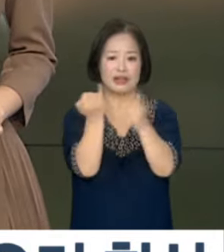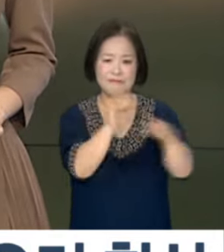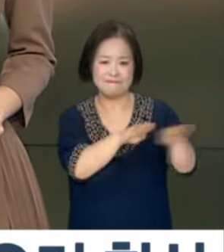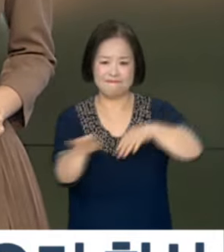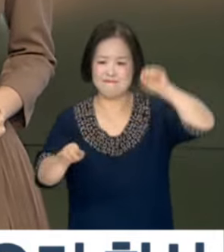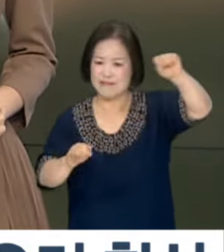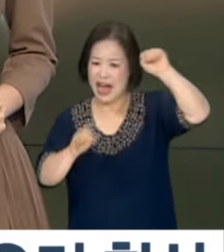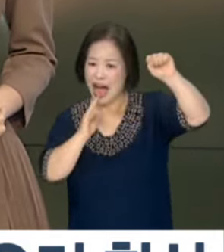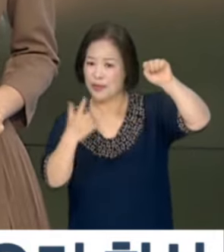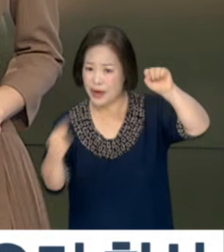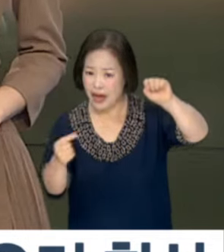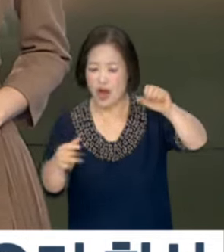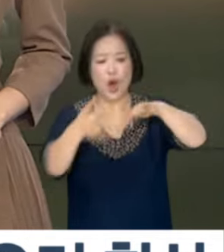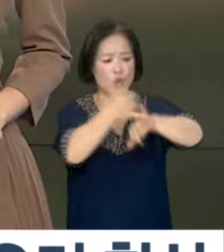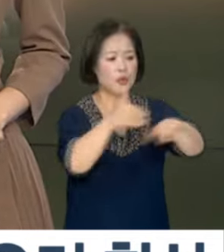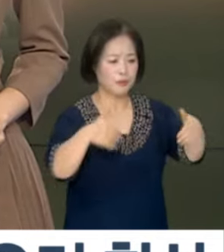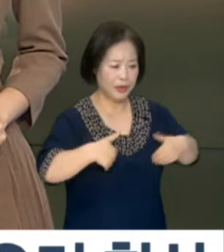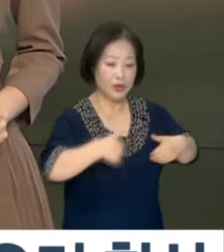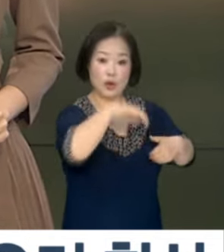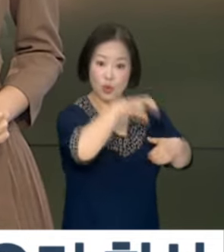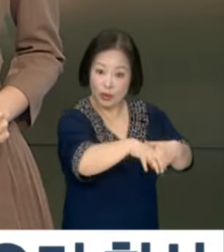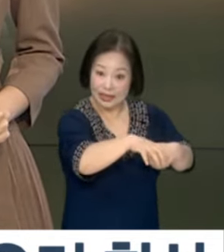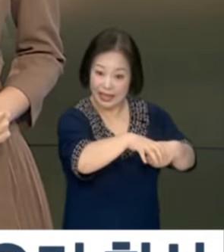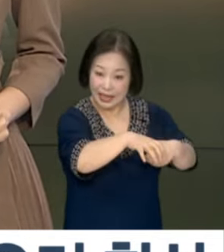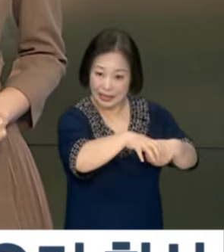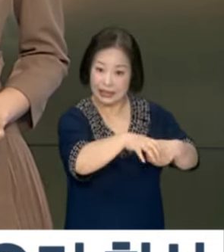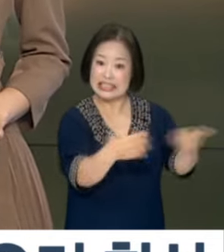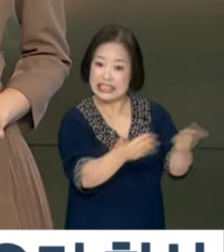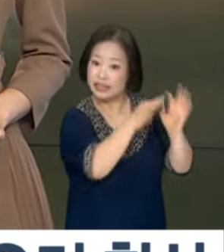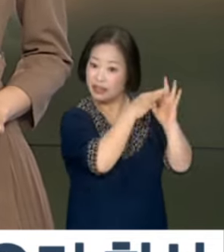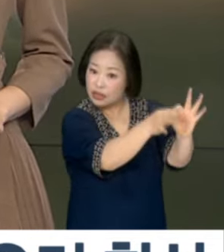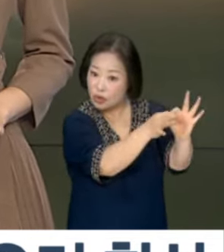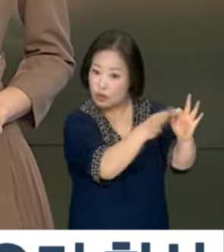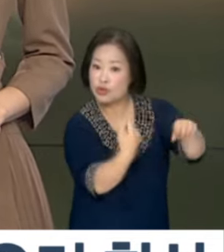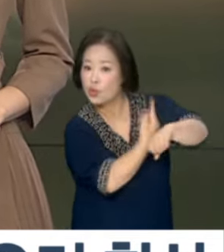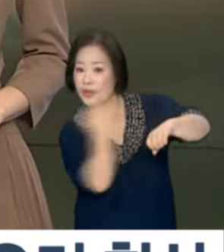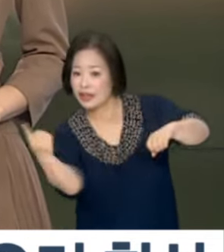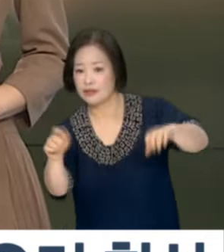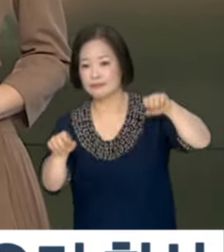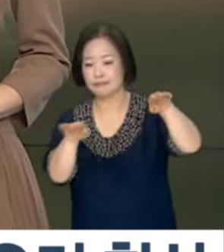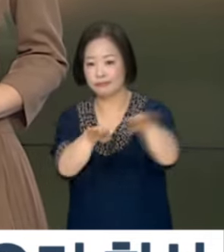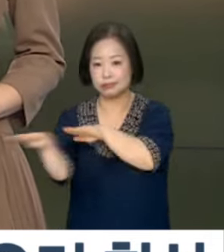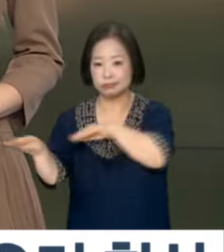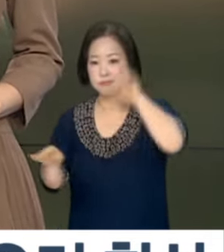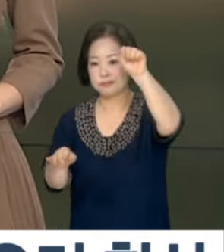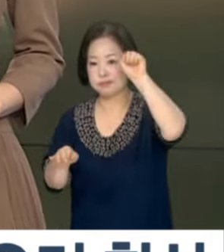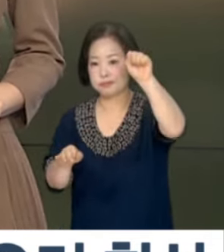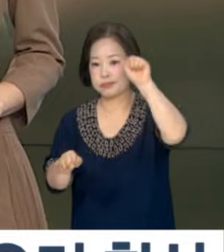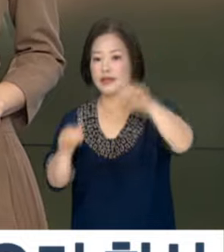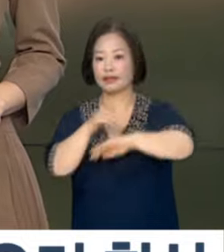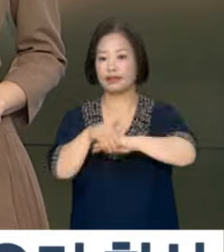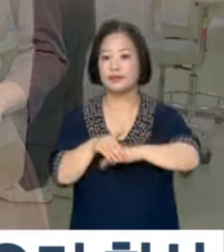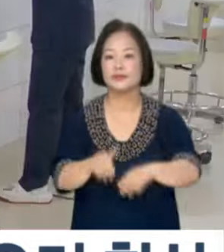인력은 유지한다는 방침이지만이 추석을 앞두고 현장의 우려는 여전합니다 홍서현